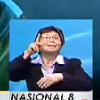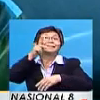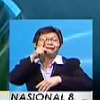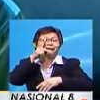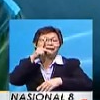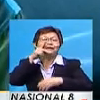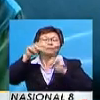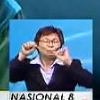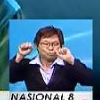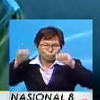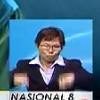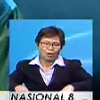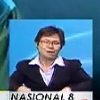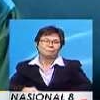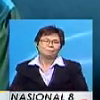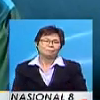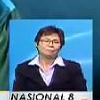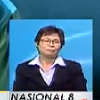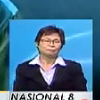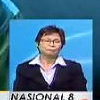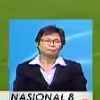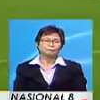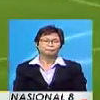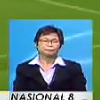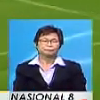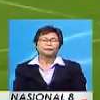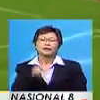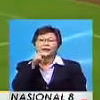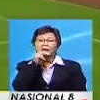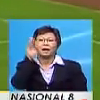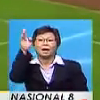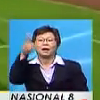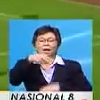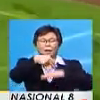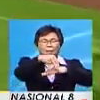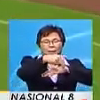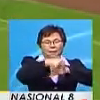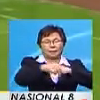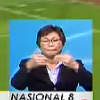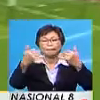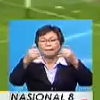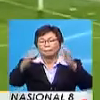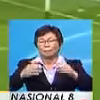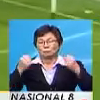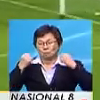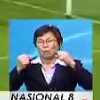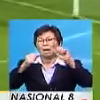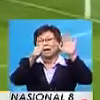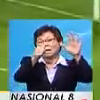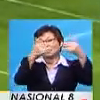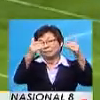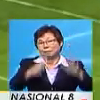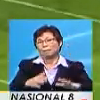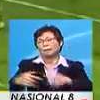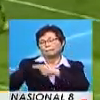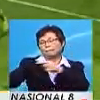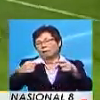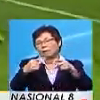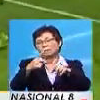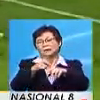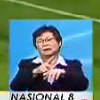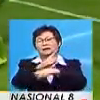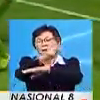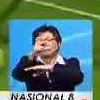Kedah Darul aman ini akan tercapai Kedah bakal menurunkan barisan terkuatnya termasuk enam pemain yang beraksi bersama skuad senor